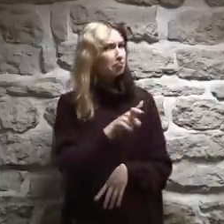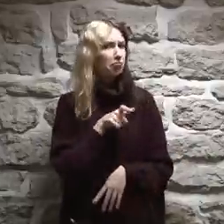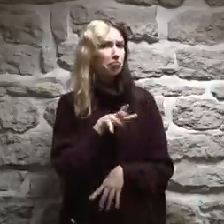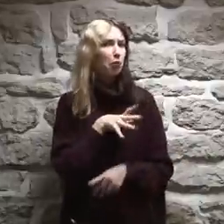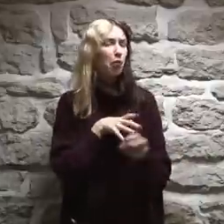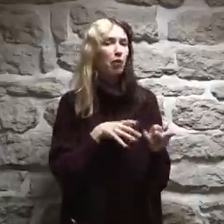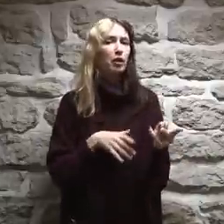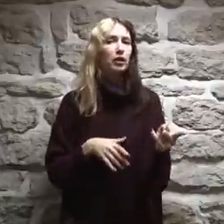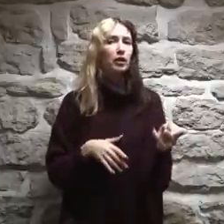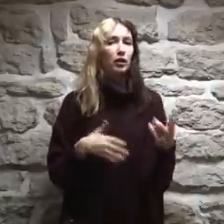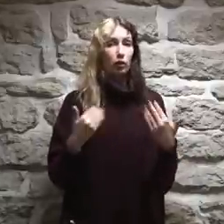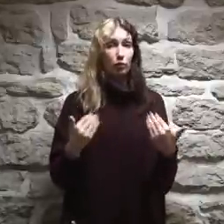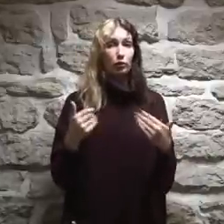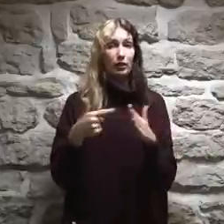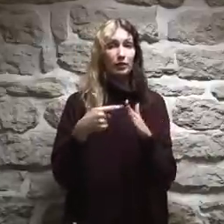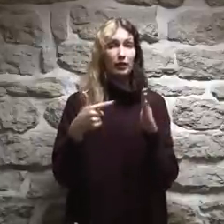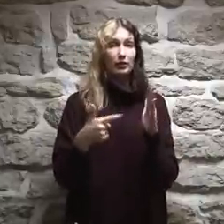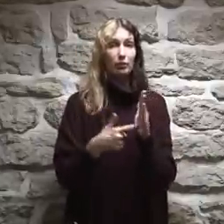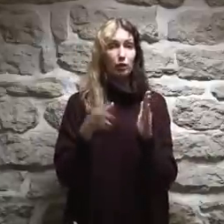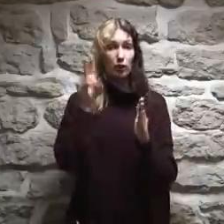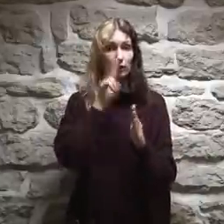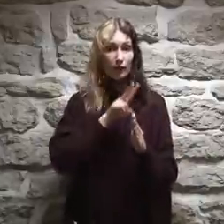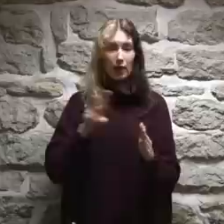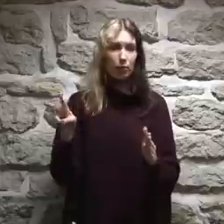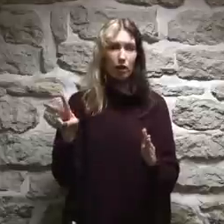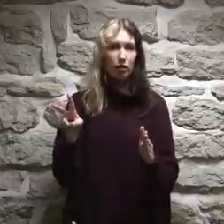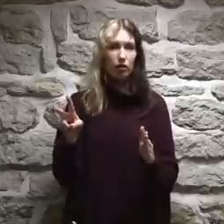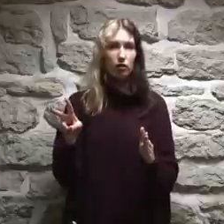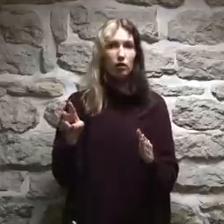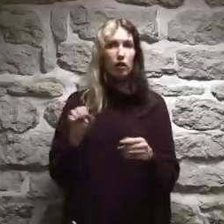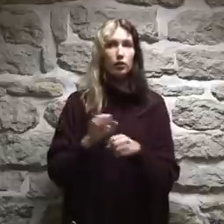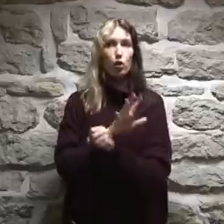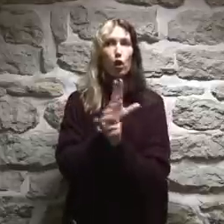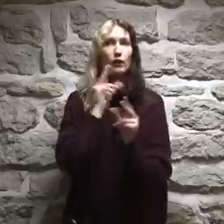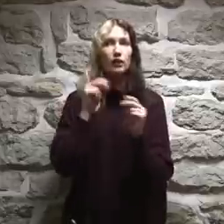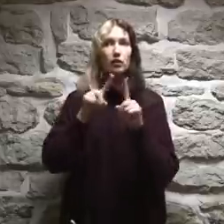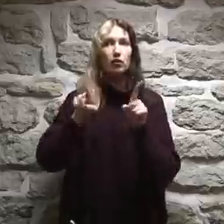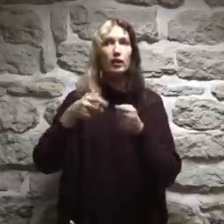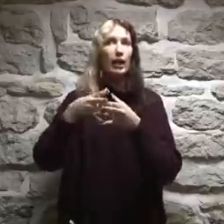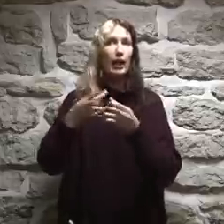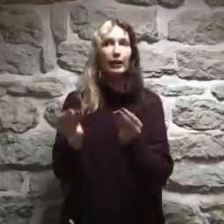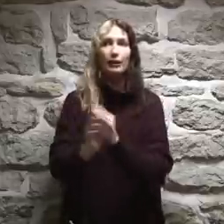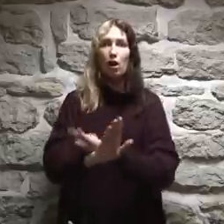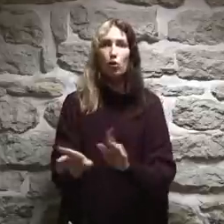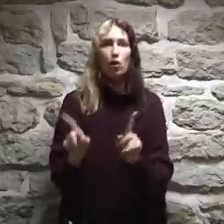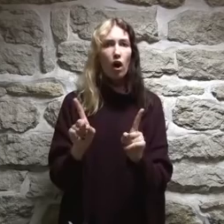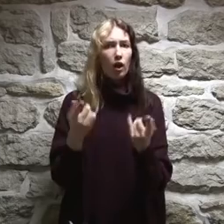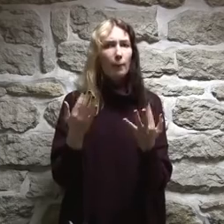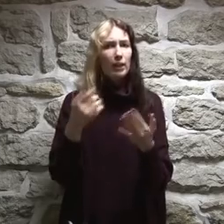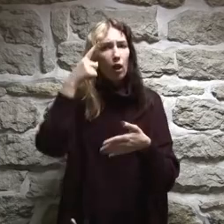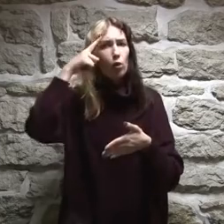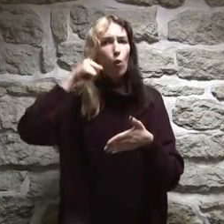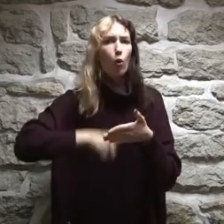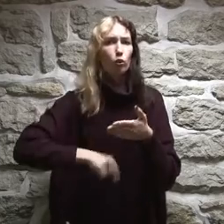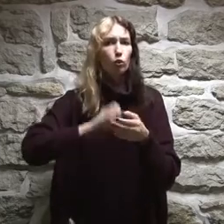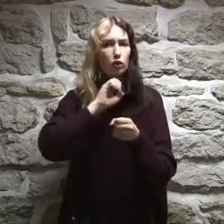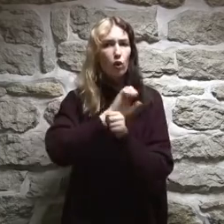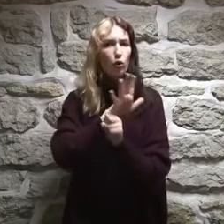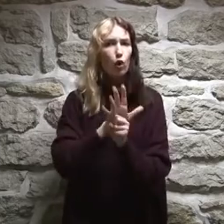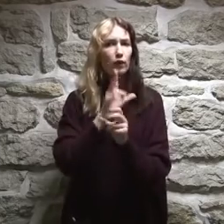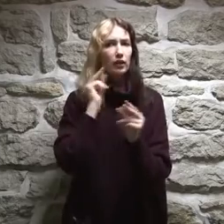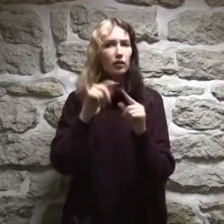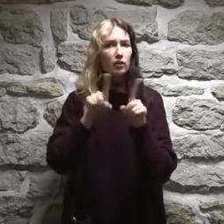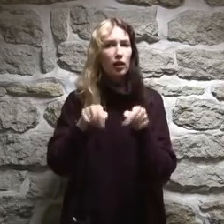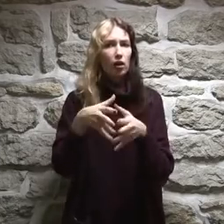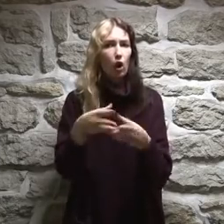nüüd 17. veebruaril ei ole lootust, et COVID-tõendel kaoks, aga millal siis oleks lootust, et see kaob? Kas me räägime